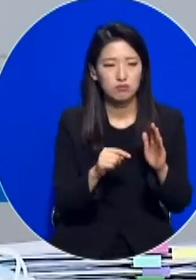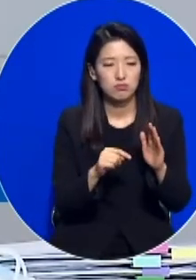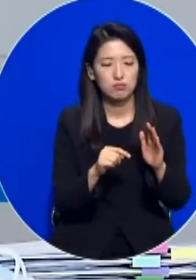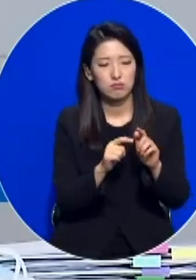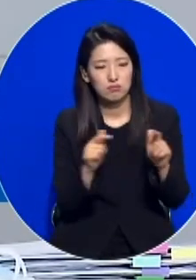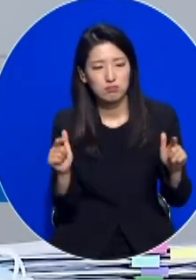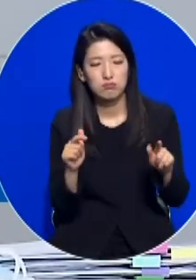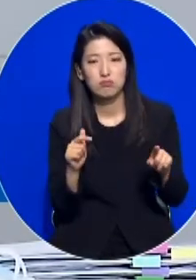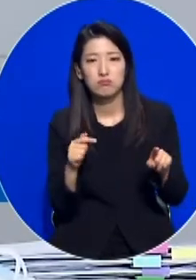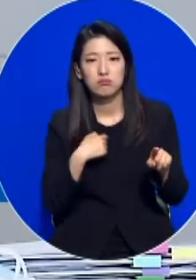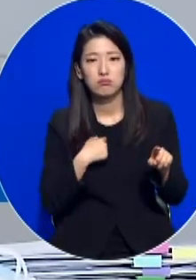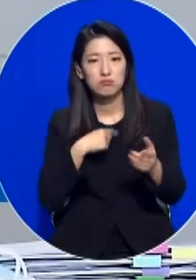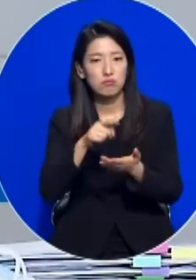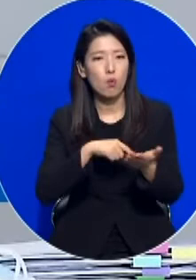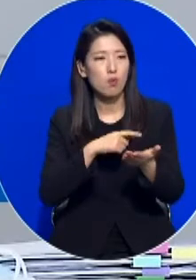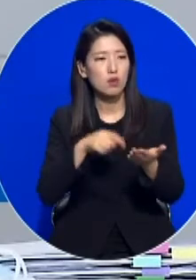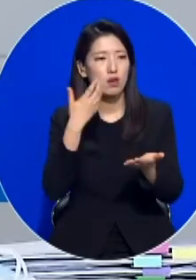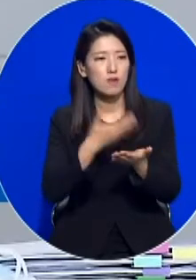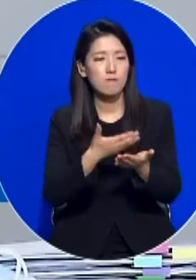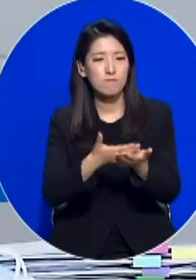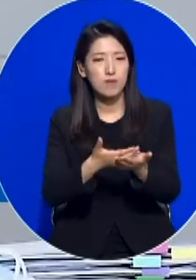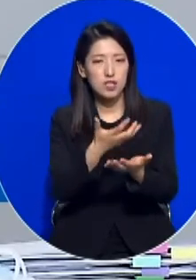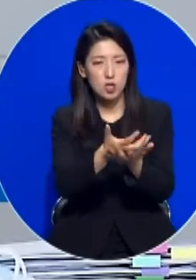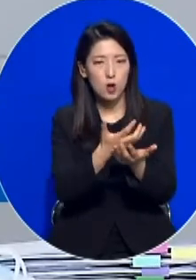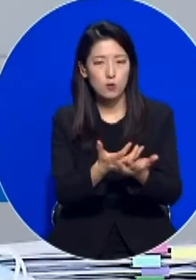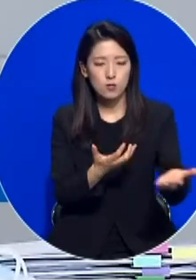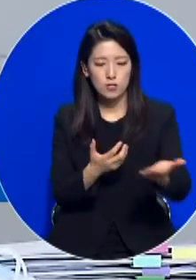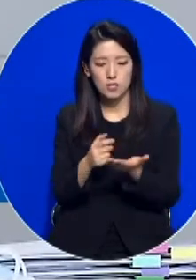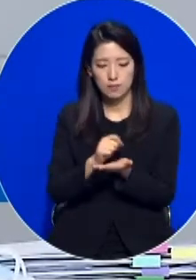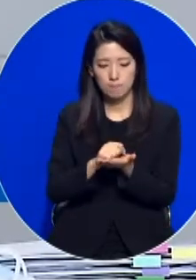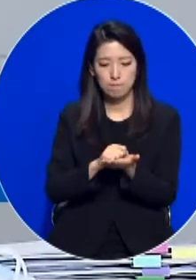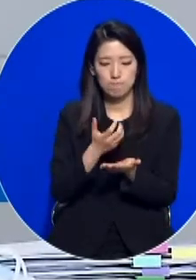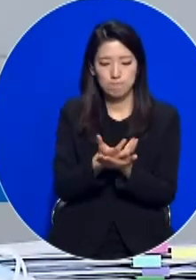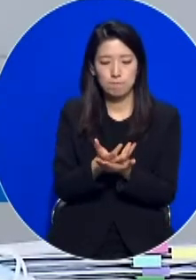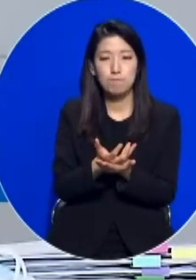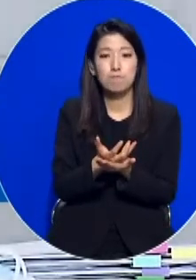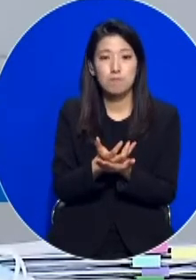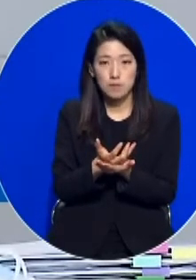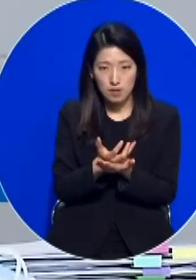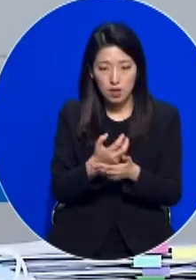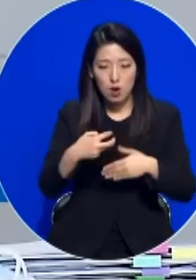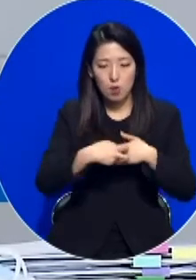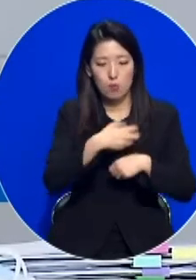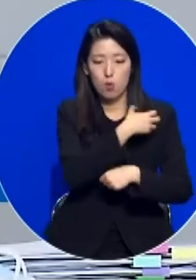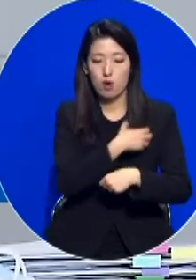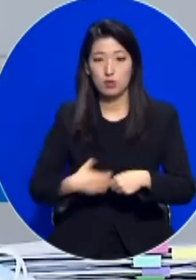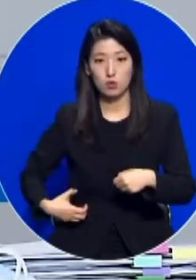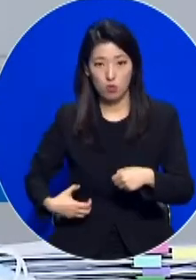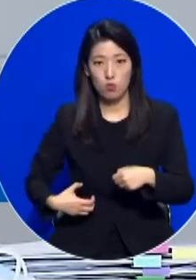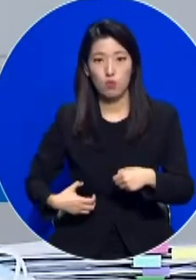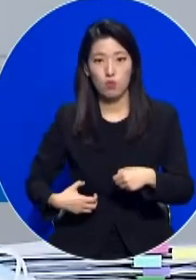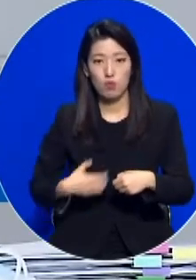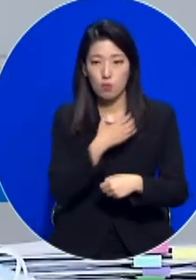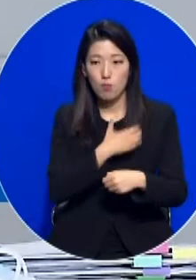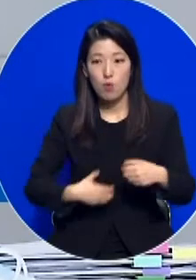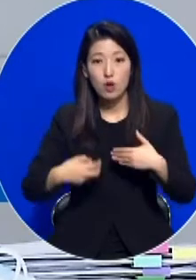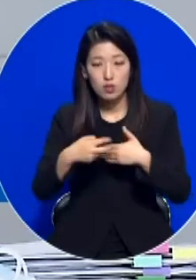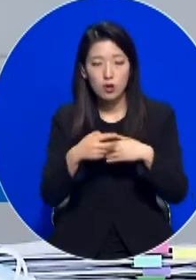접종받은 자는 보상 신청 구비 서류를 갖춰서 주소지 관할 보건소에 보상을 신청할 수